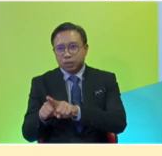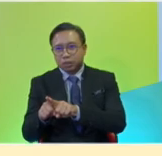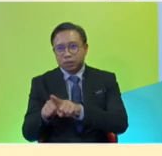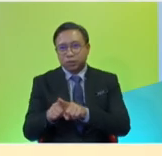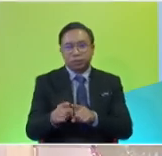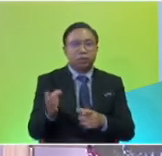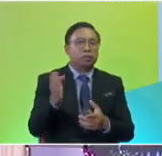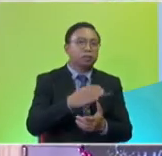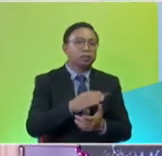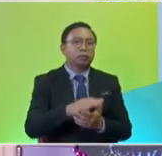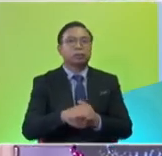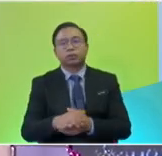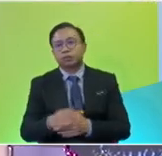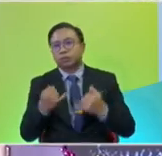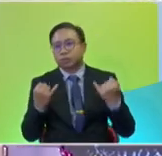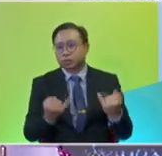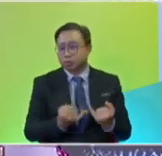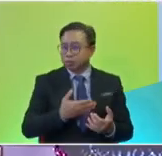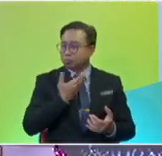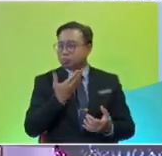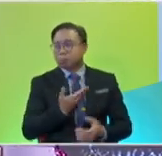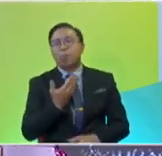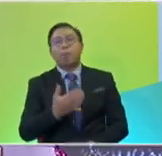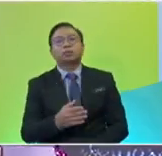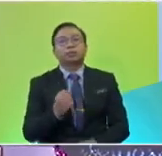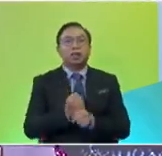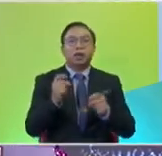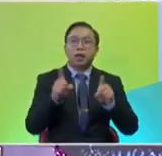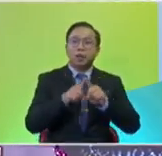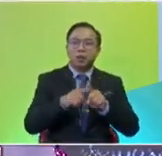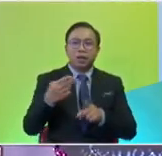hati yang terhubung kerjasama